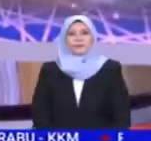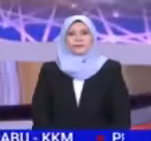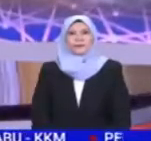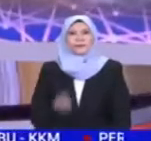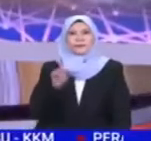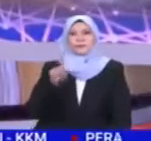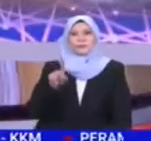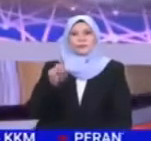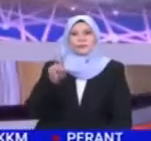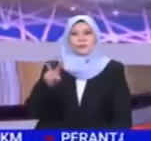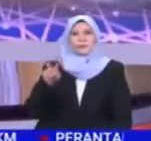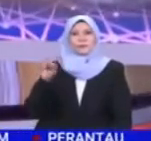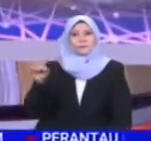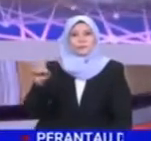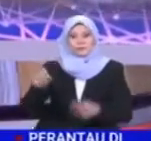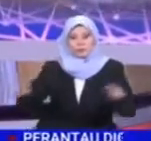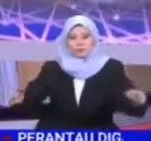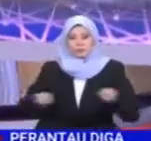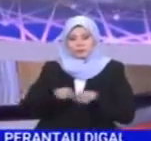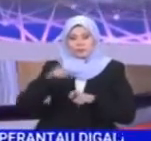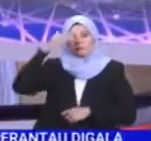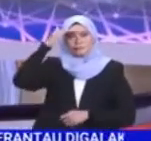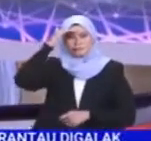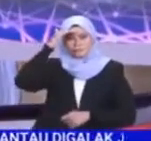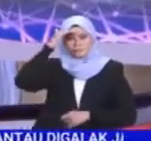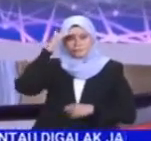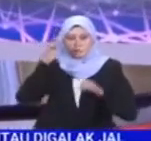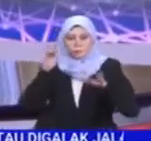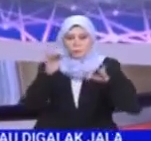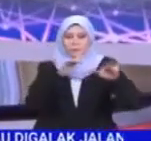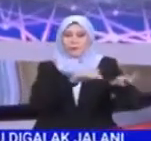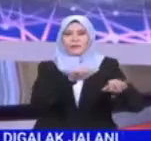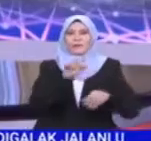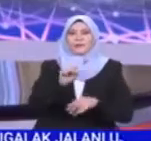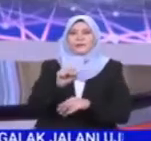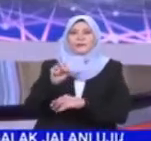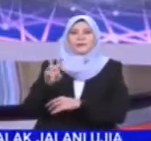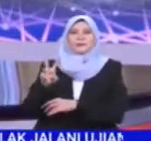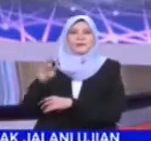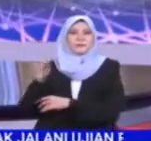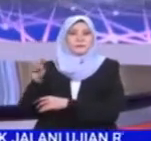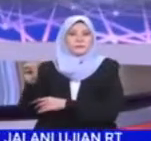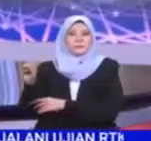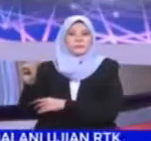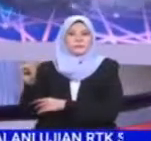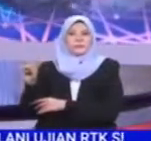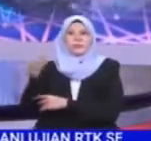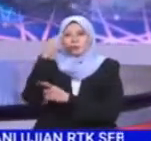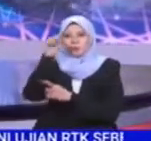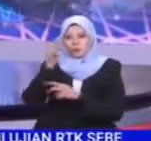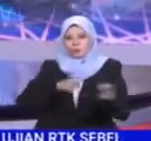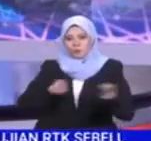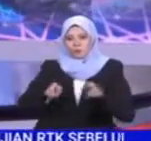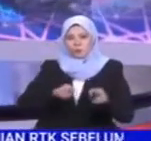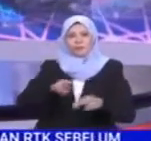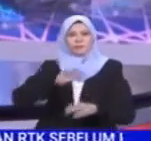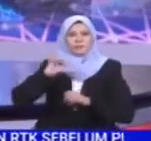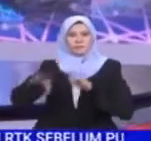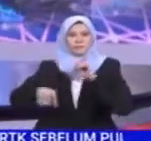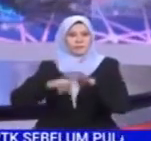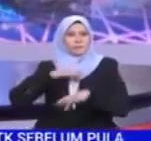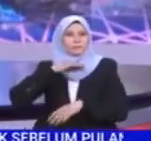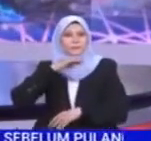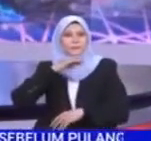Baik, 120 lokasi di Johor menjadi tumpuan SWM Environment Sdn Bhd bagi operasi pengurusan sisa